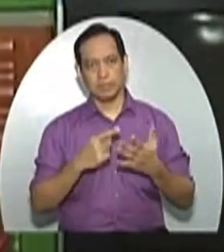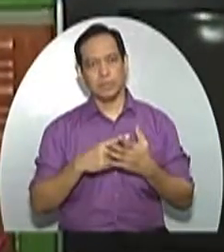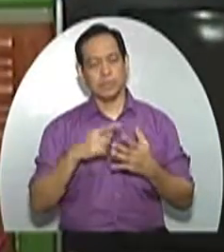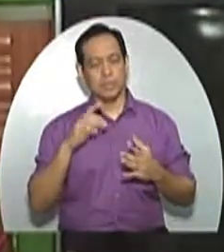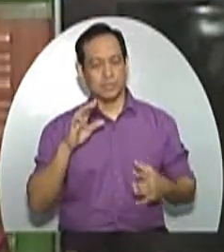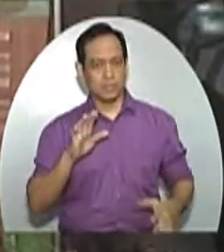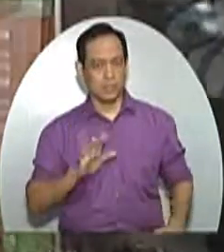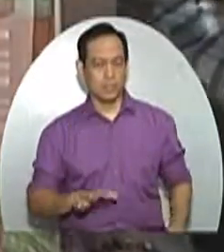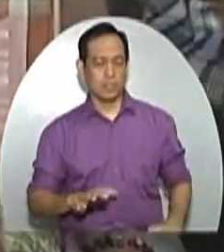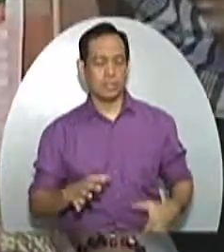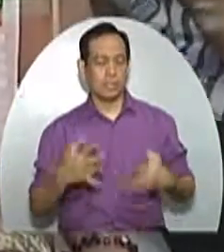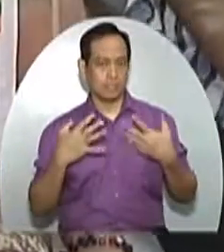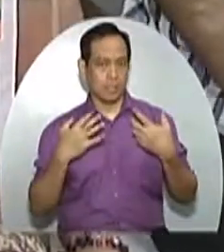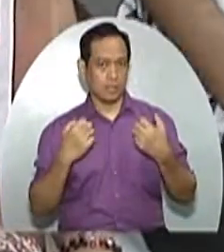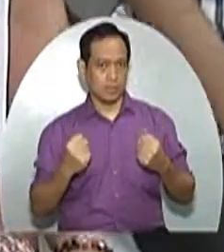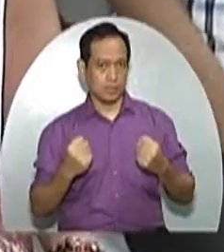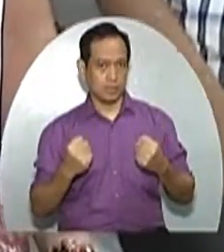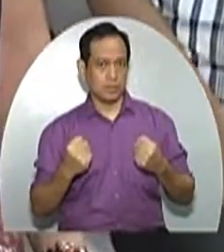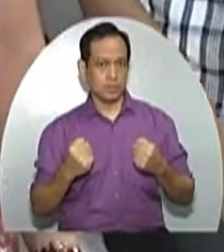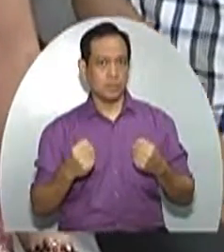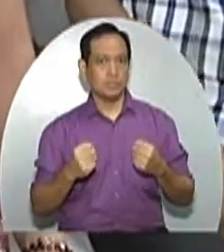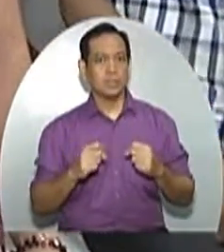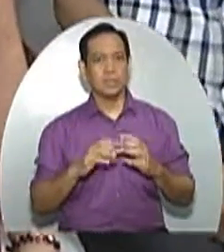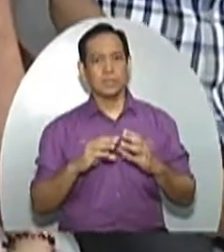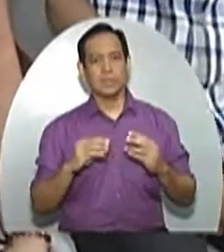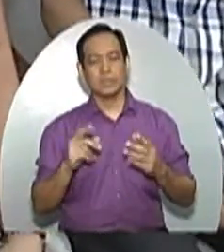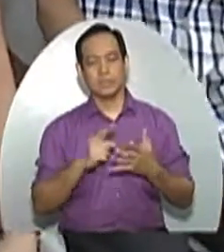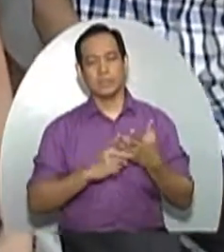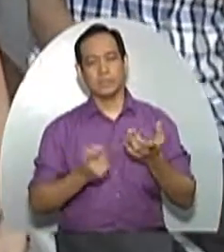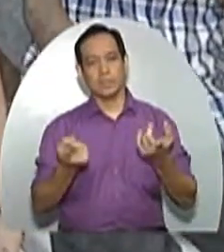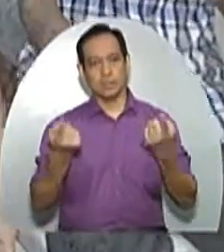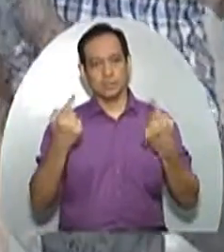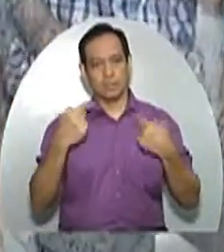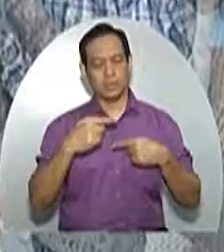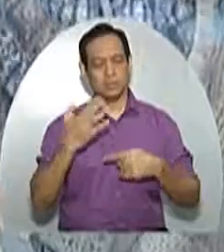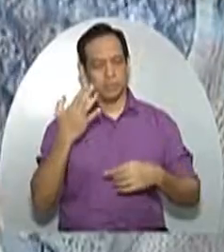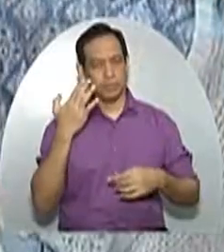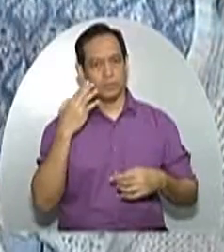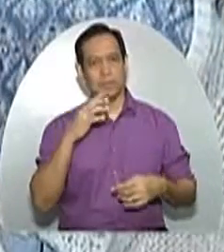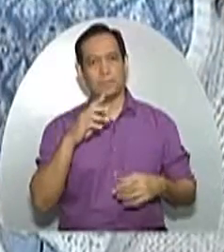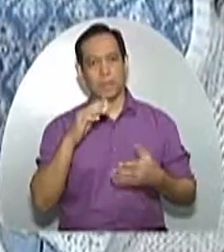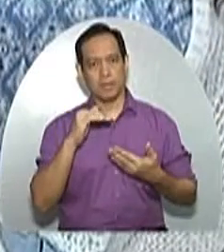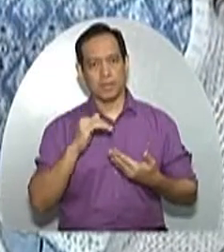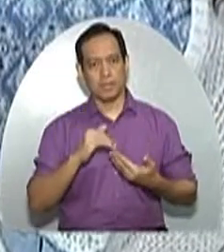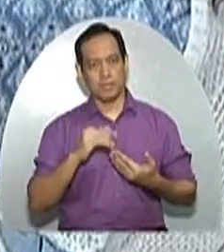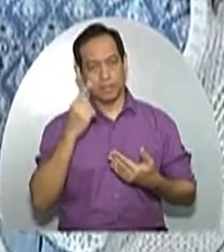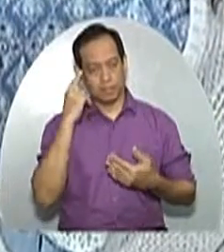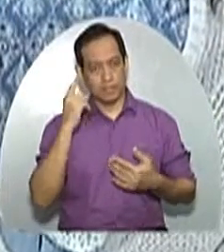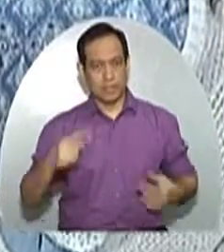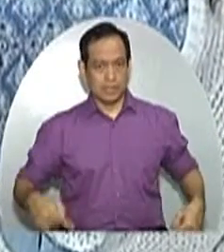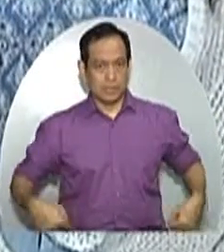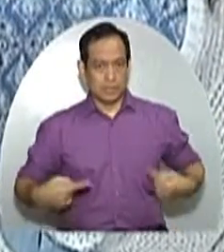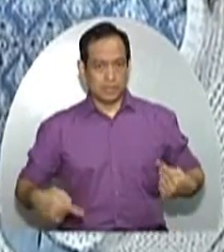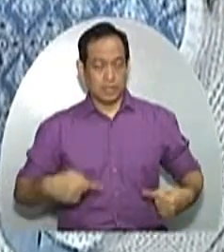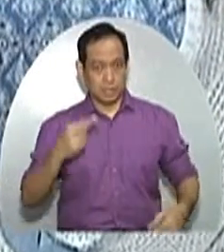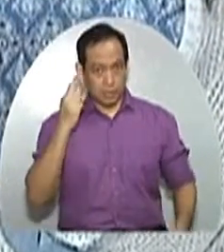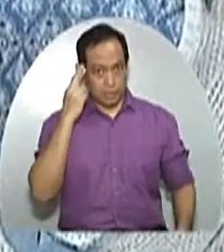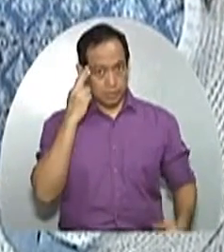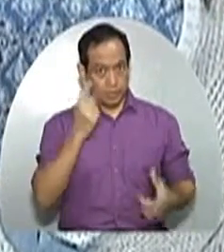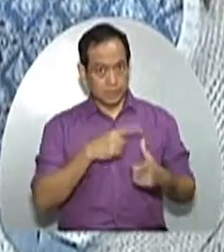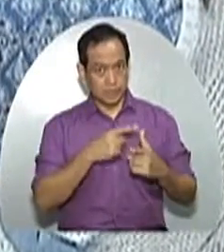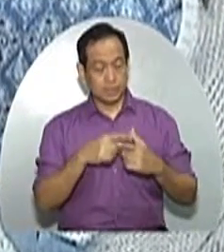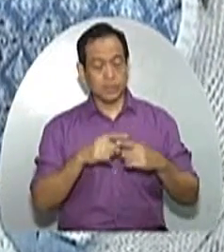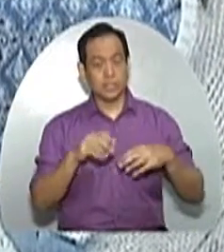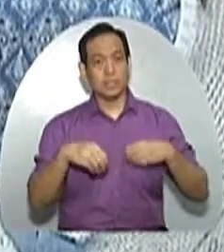nag-iisang anak na lalaki. Minsan silang lumapit noon sa kapwa ko mahal ko para sa wheelchair ni Ramon at